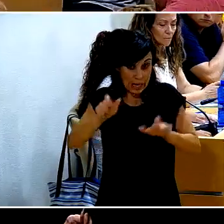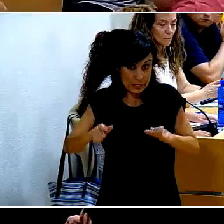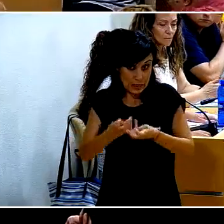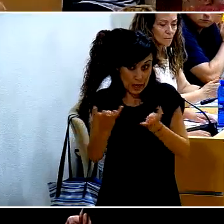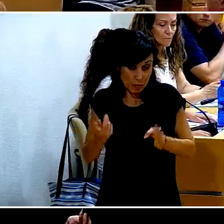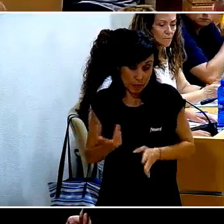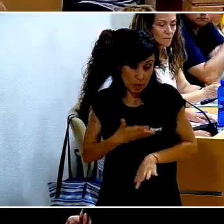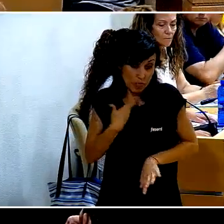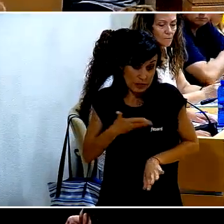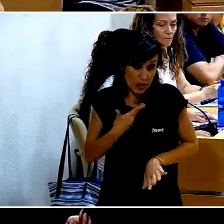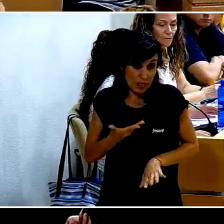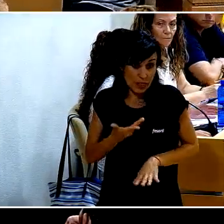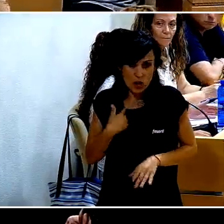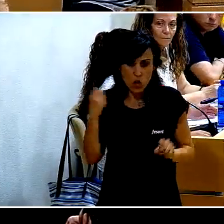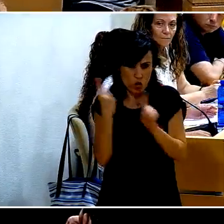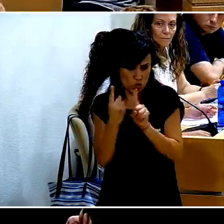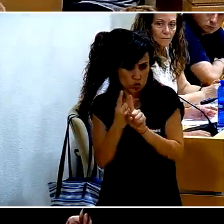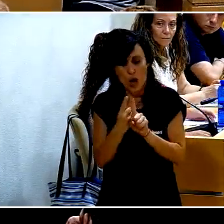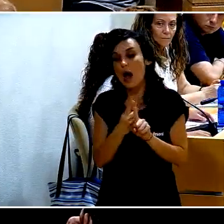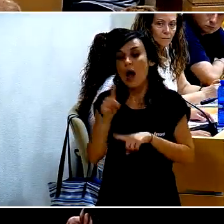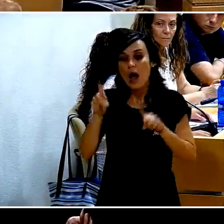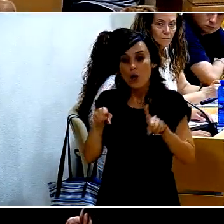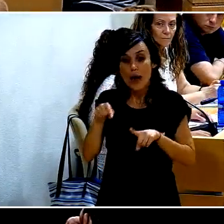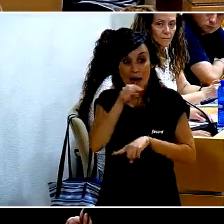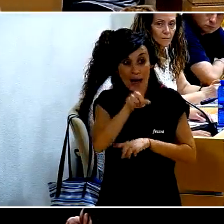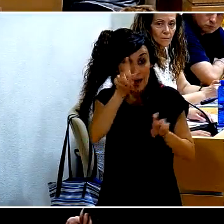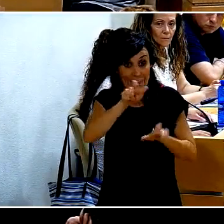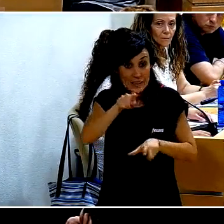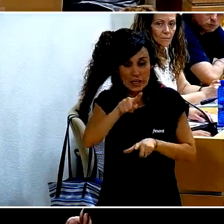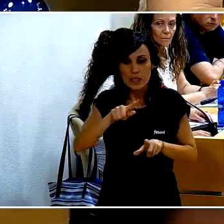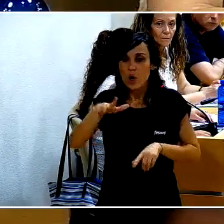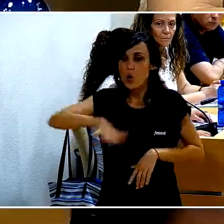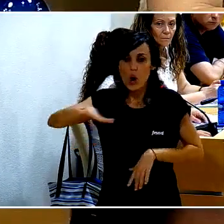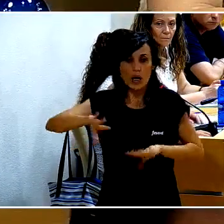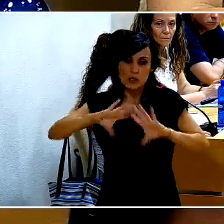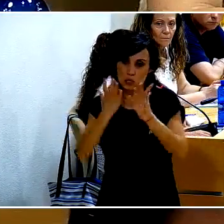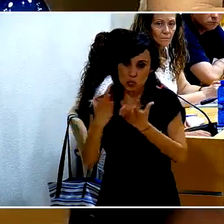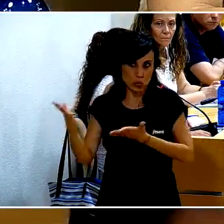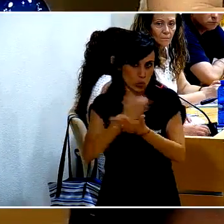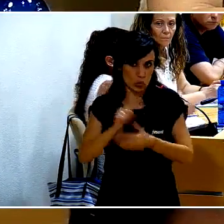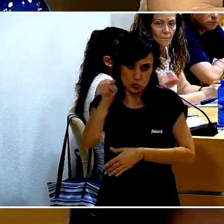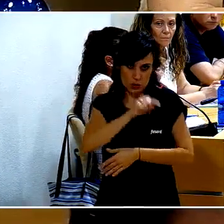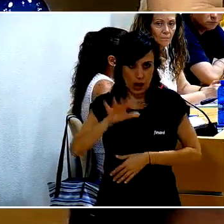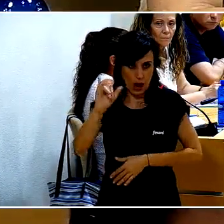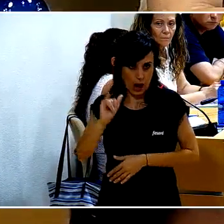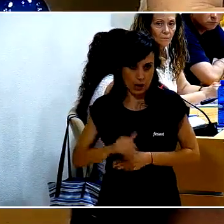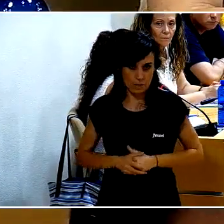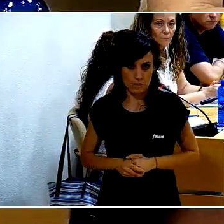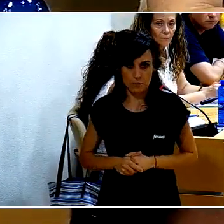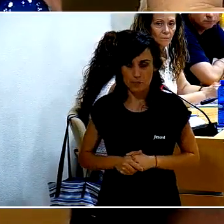desgràcia, i estic totalment en contra, per desgràcia n'hi ha en tots els llocs del món. En tots els llocs del món. No sé si vamos